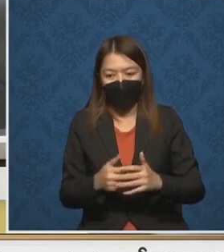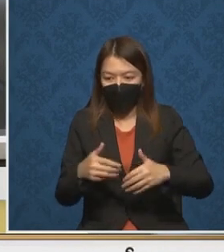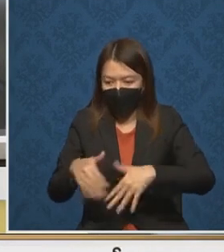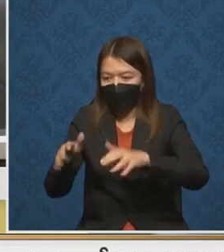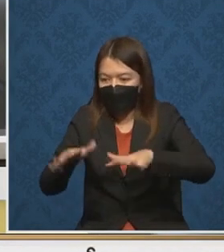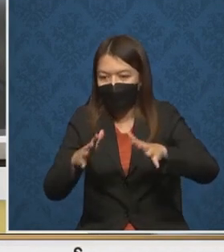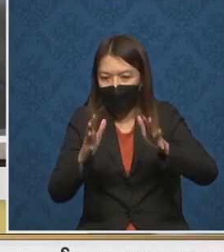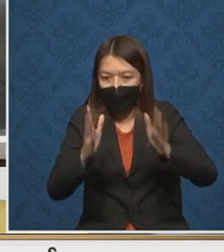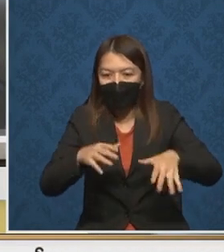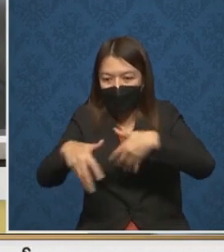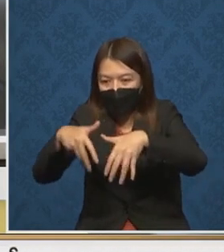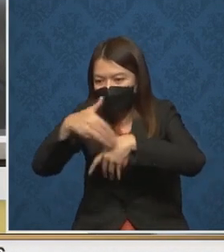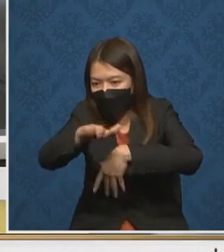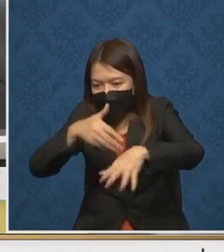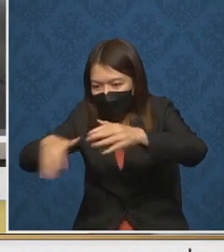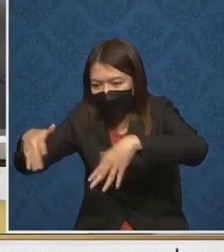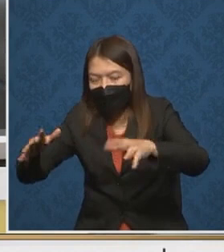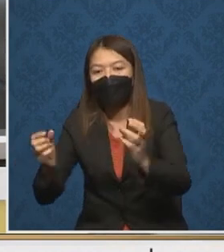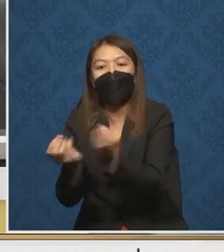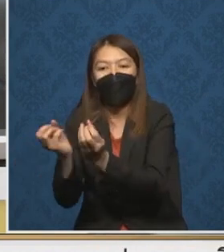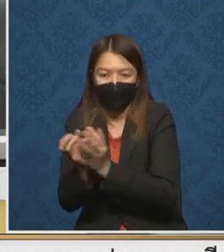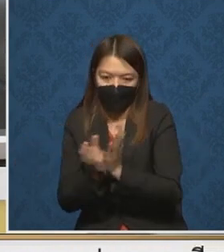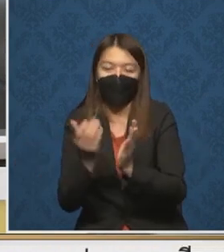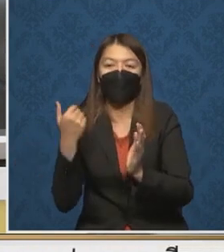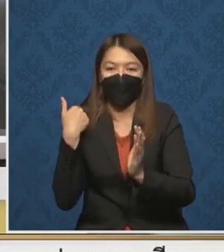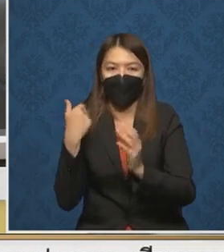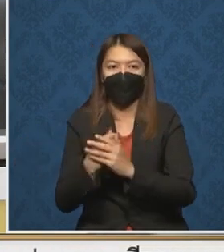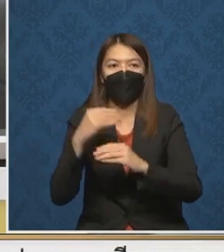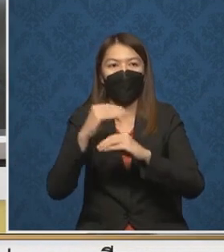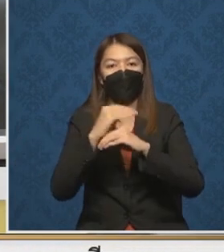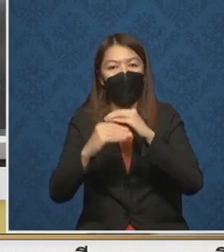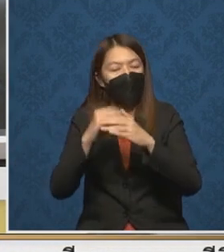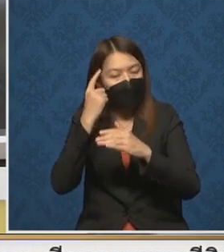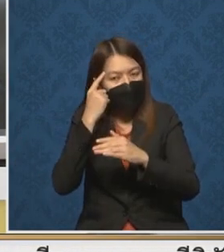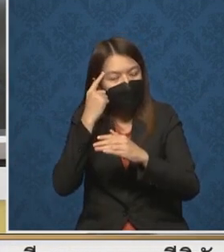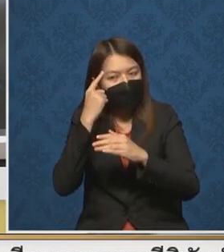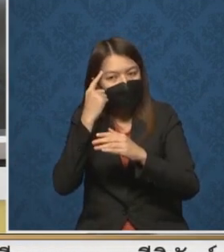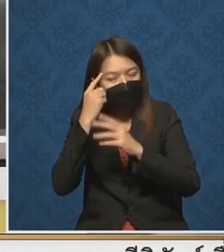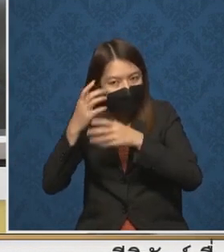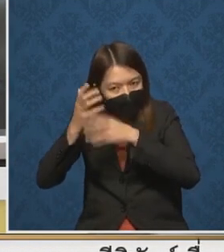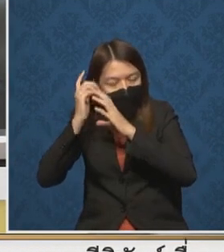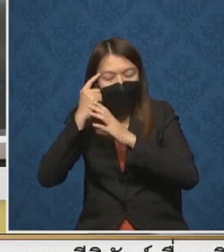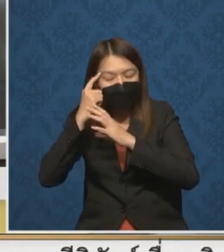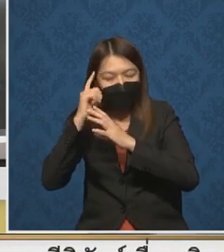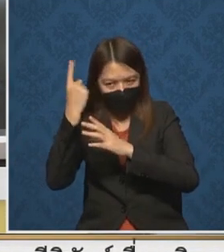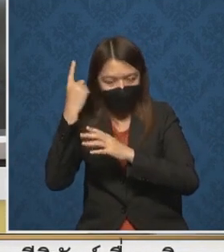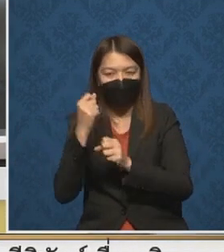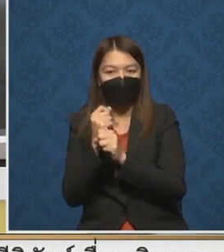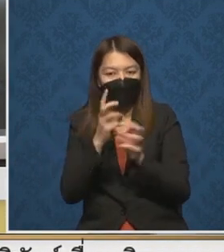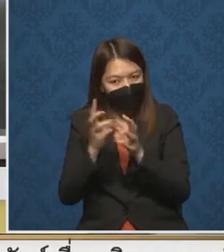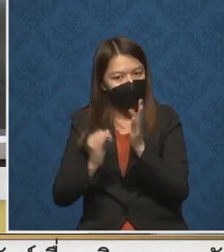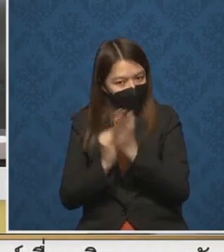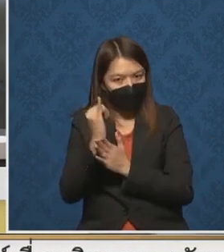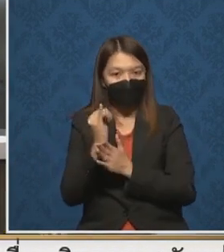วให้ผลกระทบมากมายผมจงคิดว่าน่าจะเอาคงการนี้ไปทบทวนและให้หน่วยงานทำใหถูกต้องนะครับขอบคุมากครั